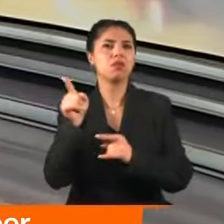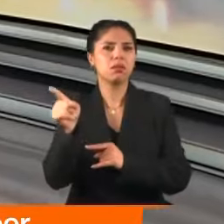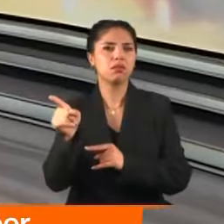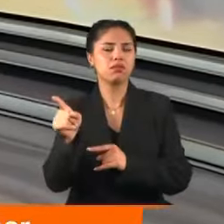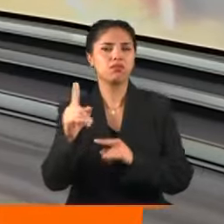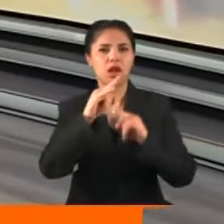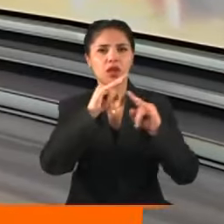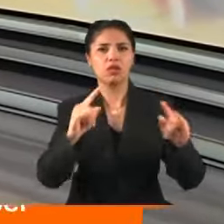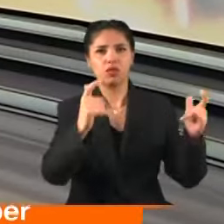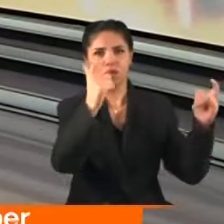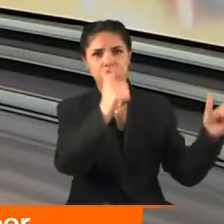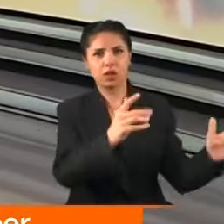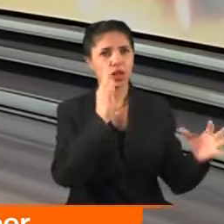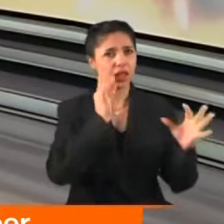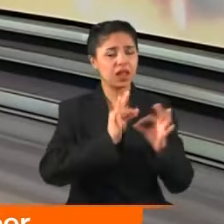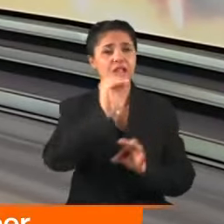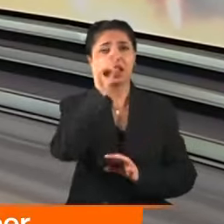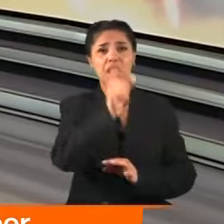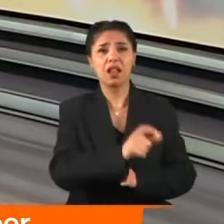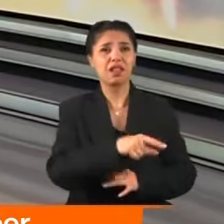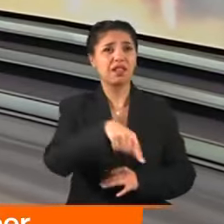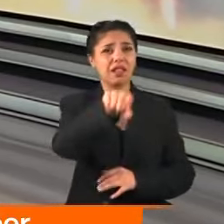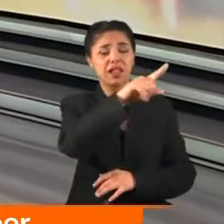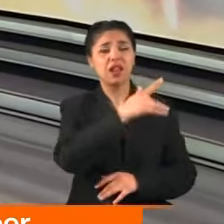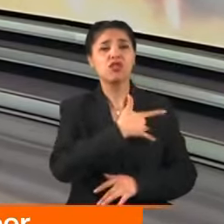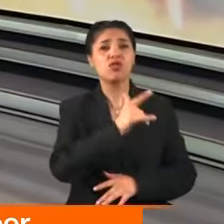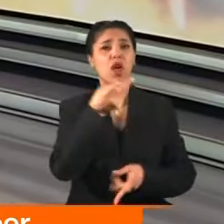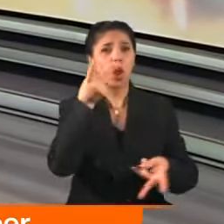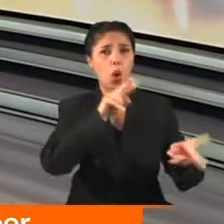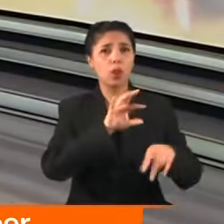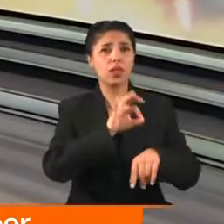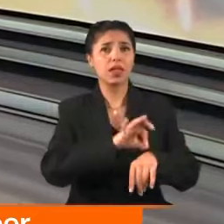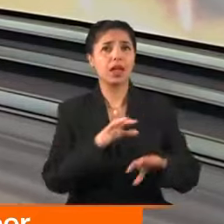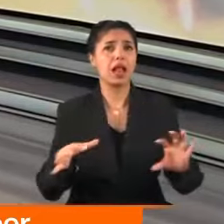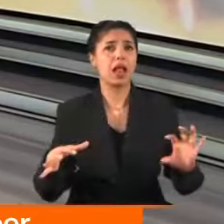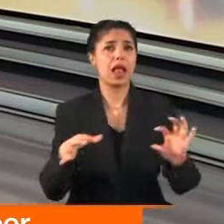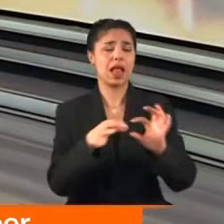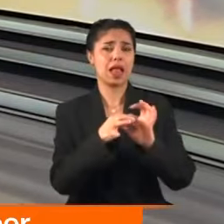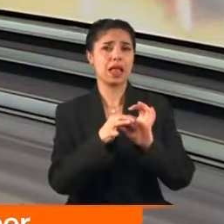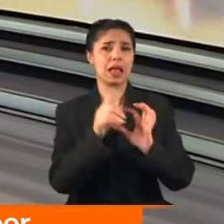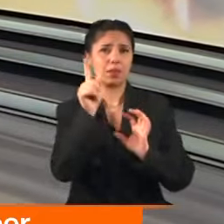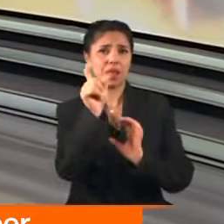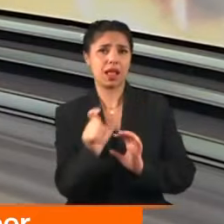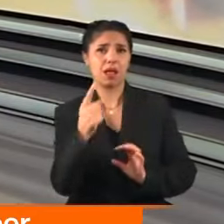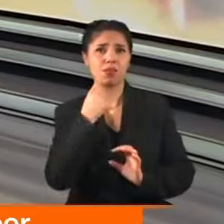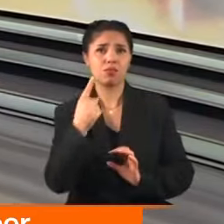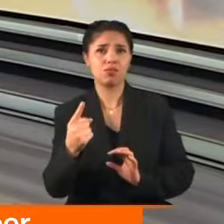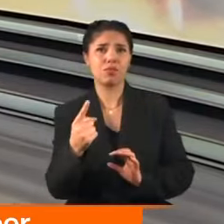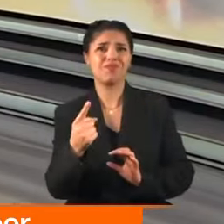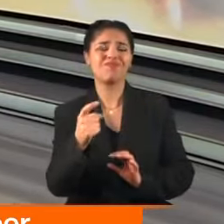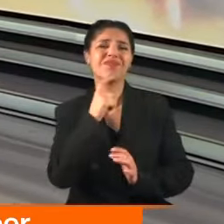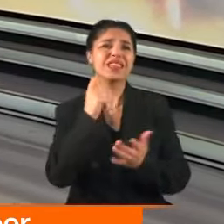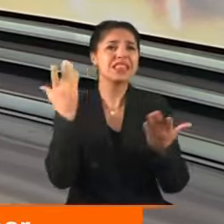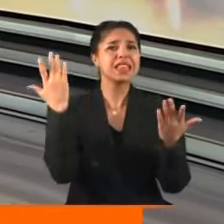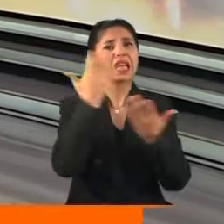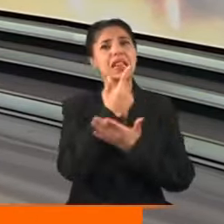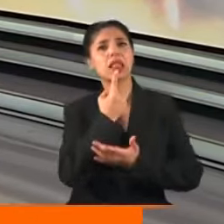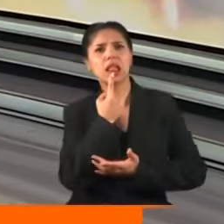Çadır kampında insanların diri diri yandığı o anlara dair şöyle bir tabir kullandı. Trajik bir hata